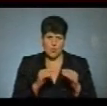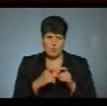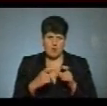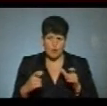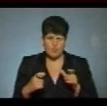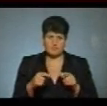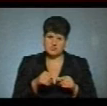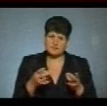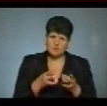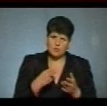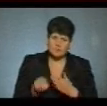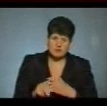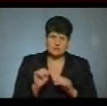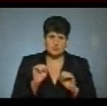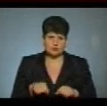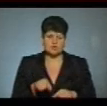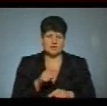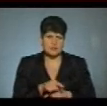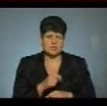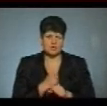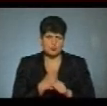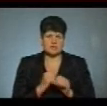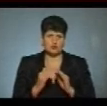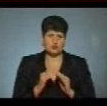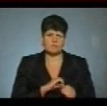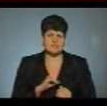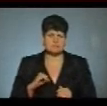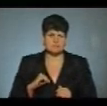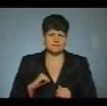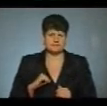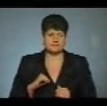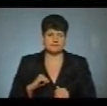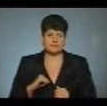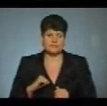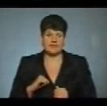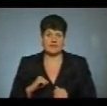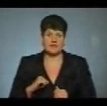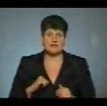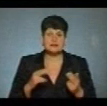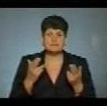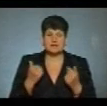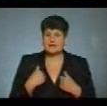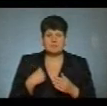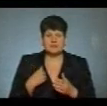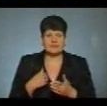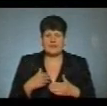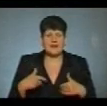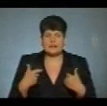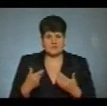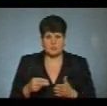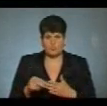Чи варто їх купувати і чи можна їх зробити вдома самостійно? Ну, звичайно, я б не радила купляти в інтернеті, тому